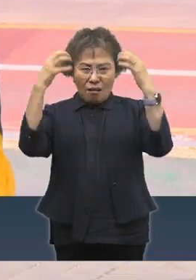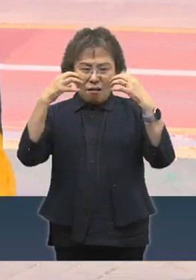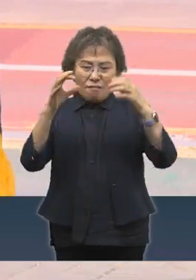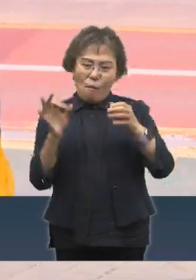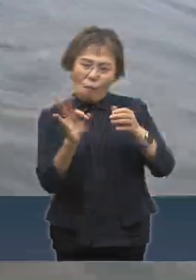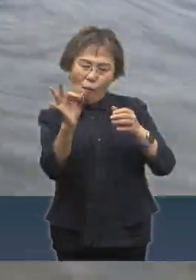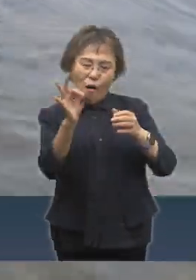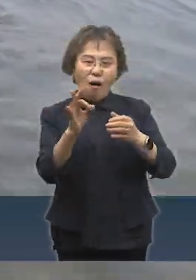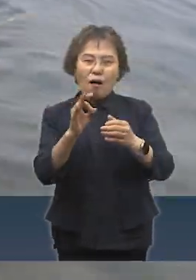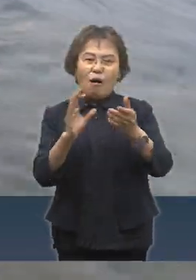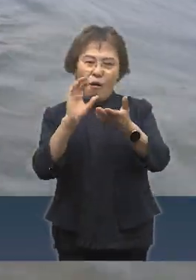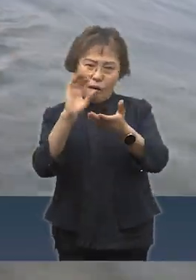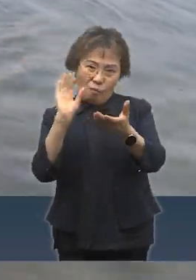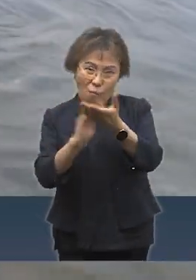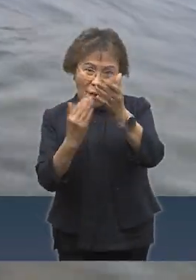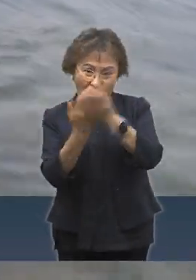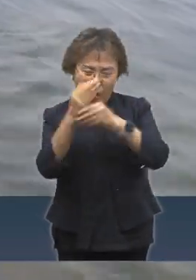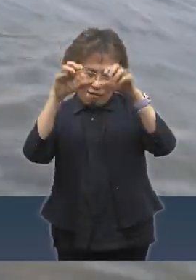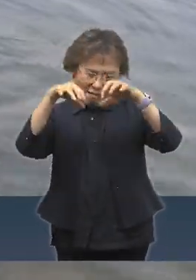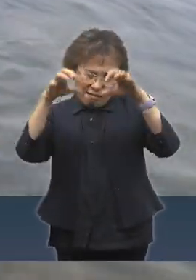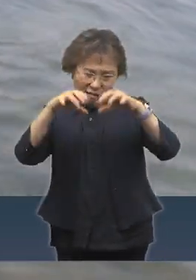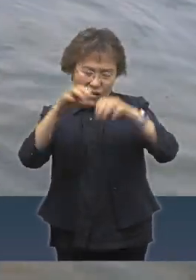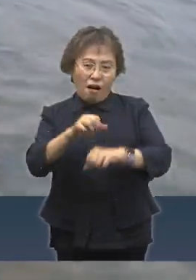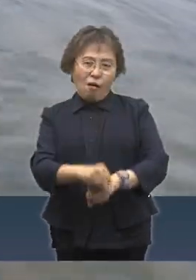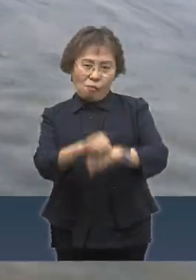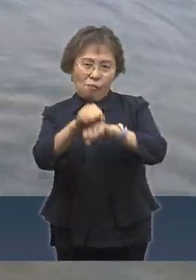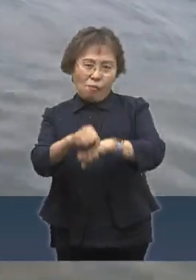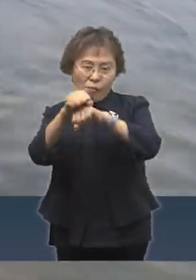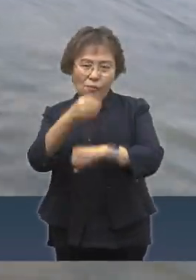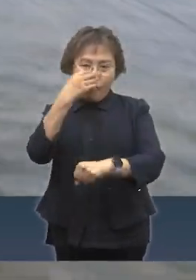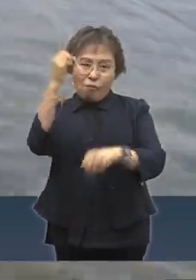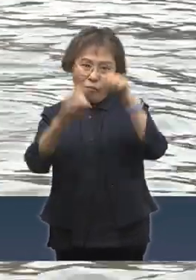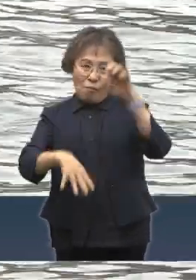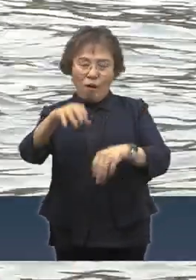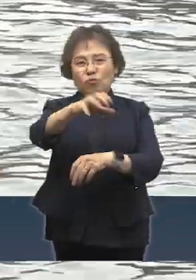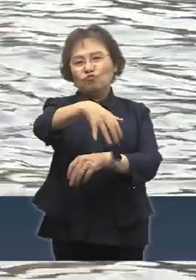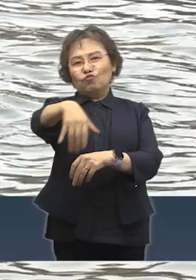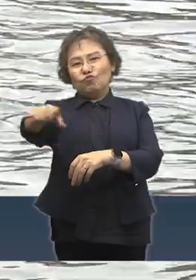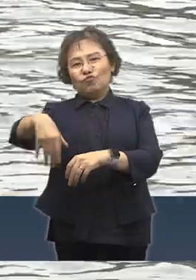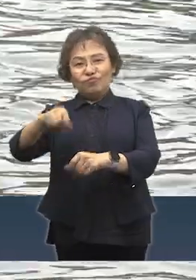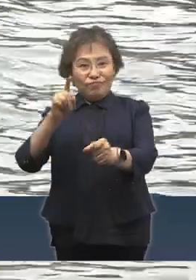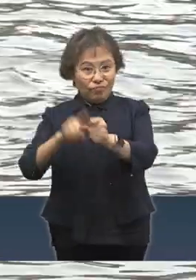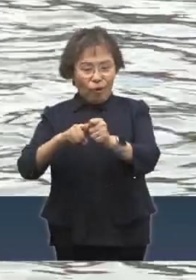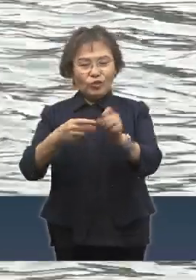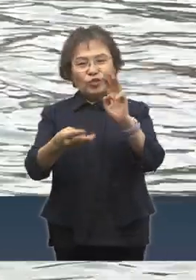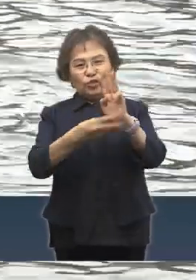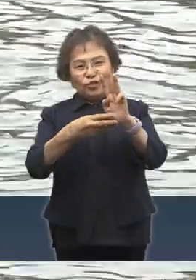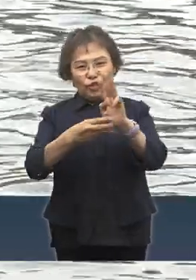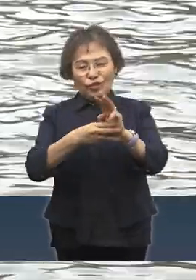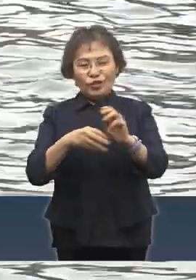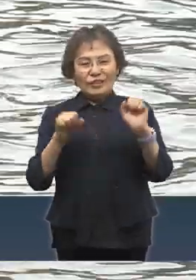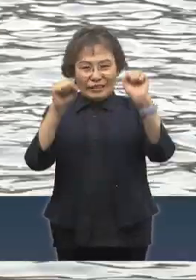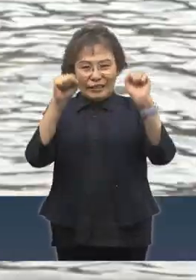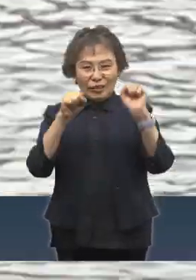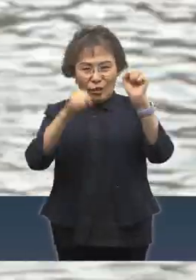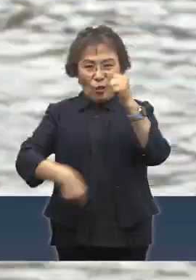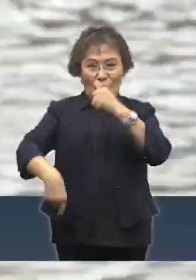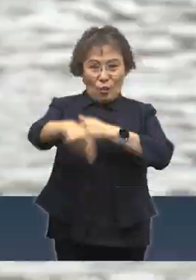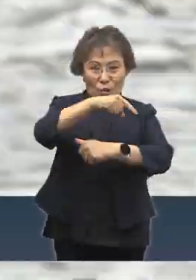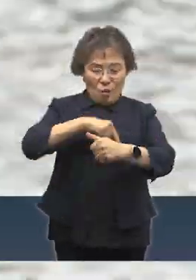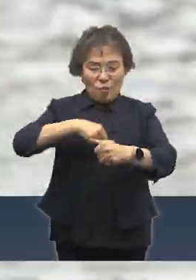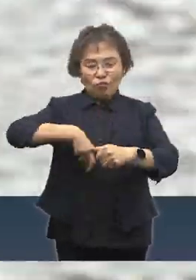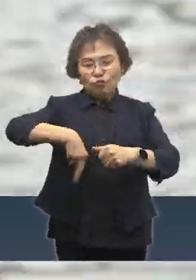지난 여름 태풍과 장맛비에 누적된 중랑천의 부유물과 하천 쓰레기를 수거하기 위해 중랑천 제일체육공원